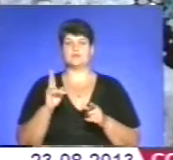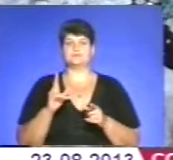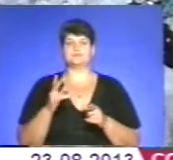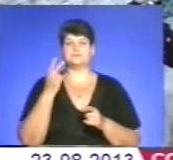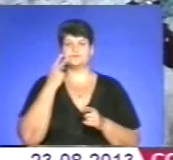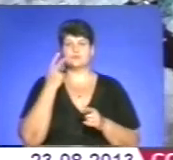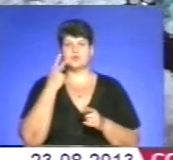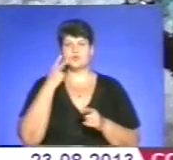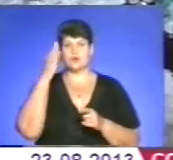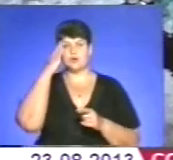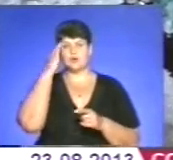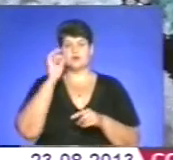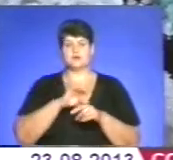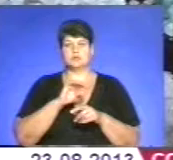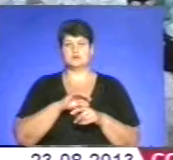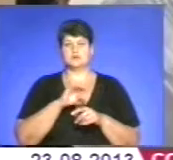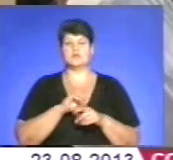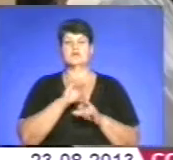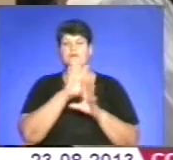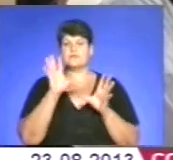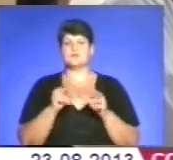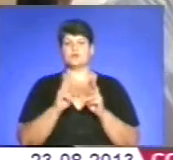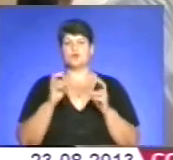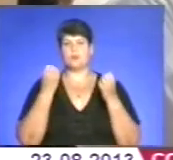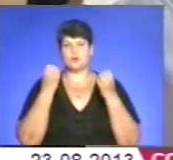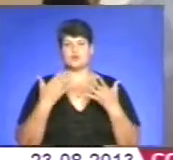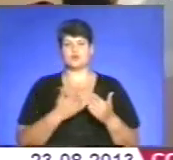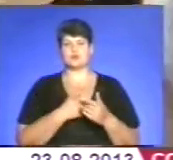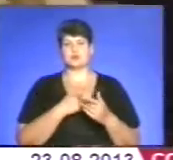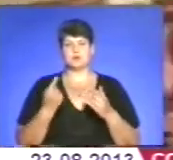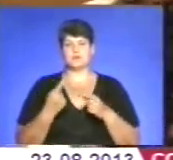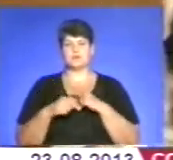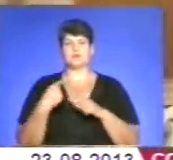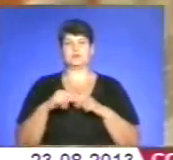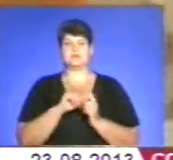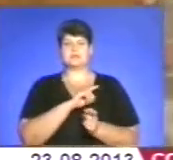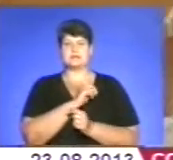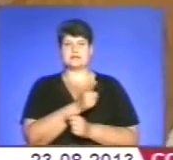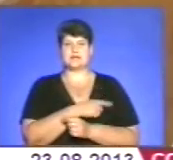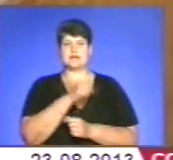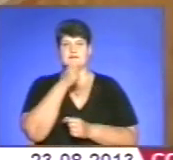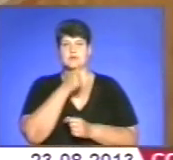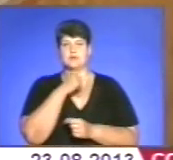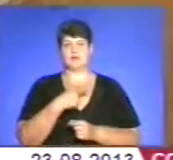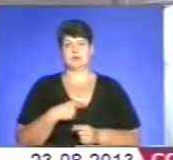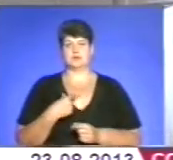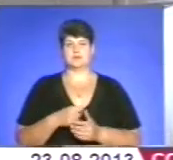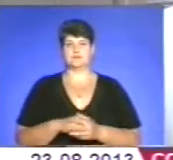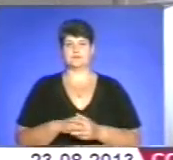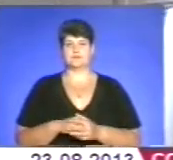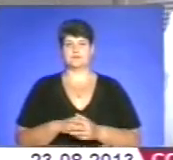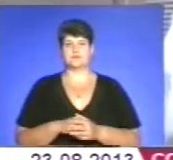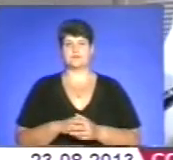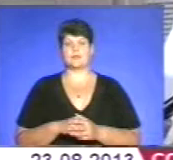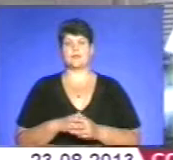від сильних головних болів. І усім, хто хоче просто відновити сили. Лікарі кажуть, випробували на собі. Навіть одна лампа,